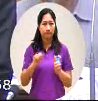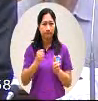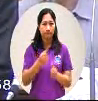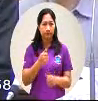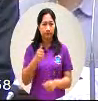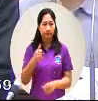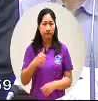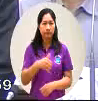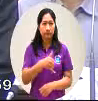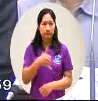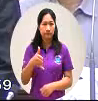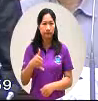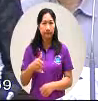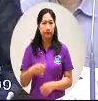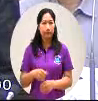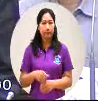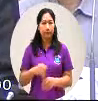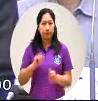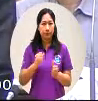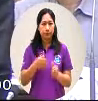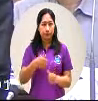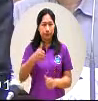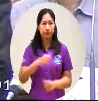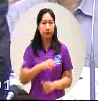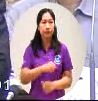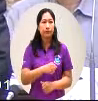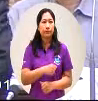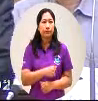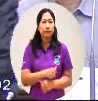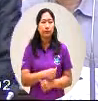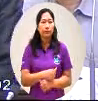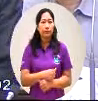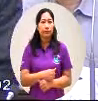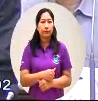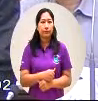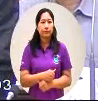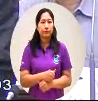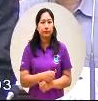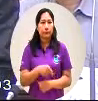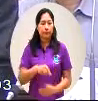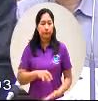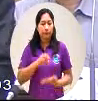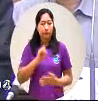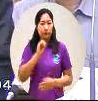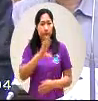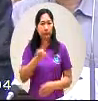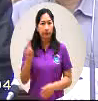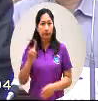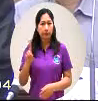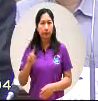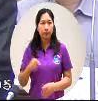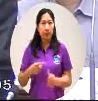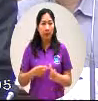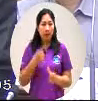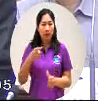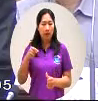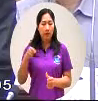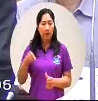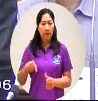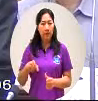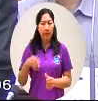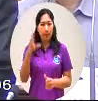议员。那我想柯议员建议的就是说先把一些比较简便